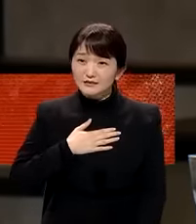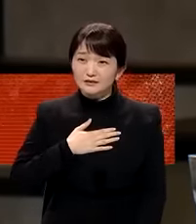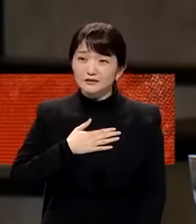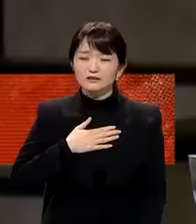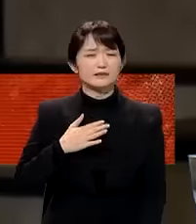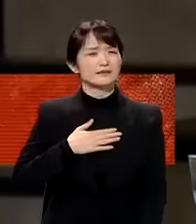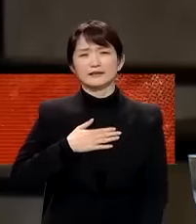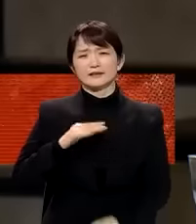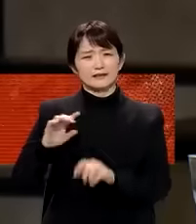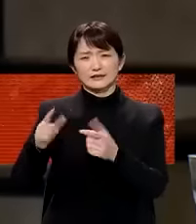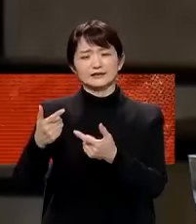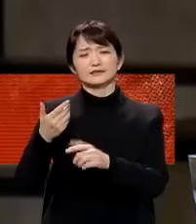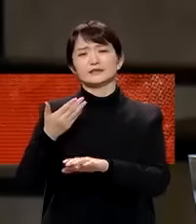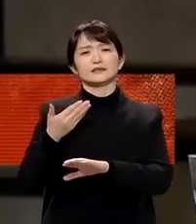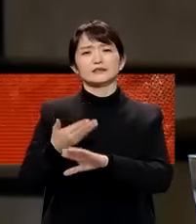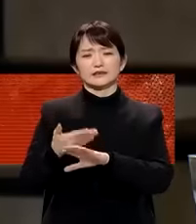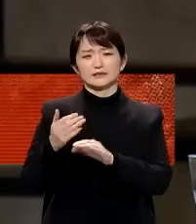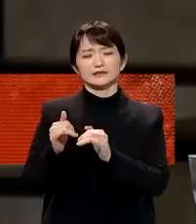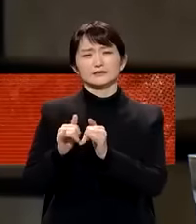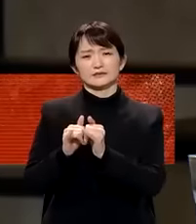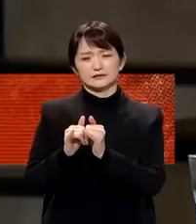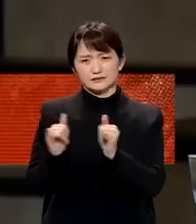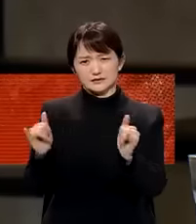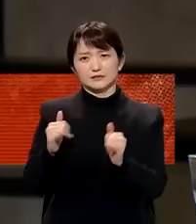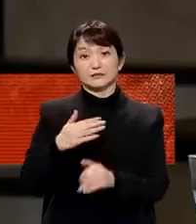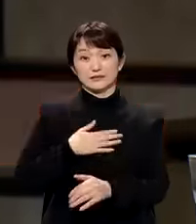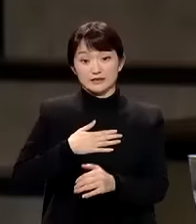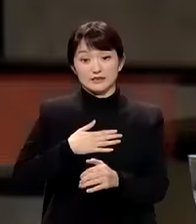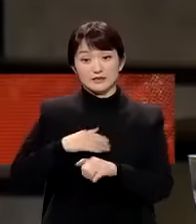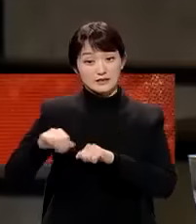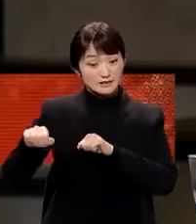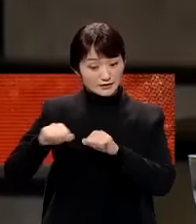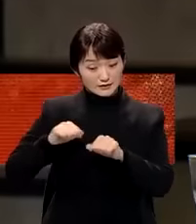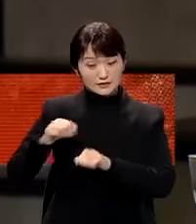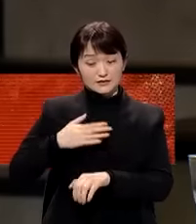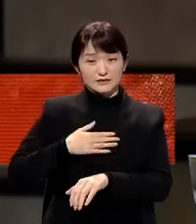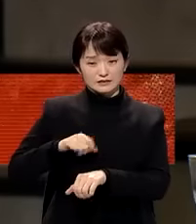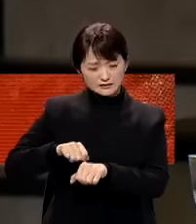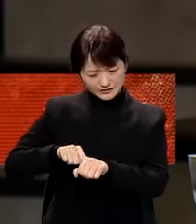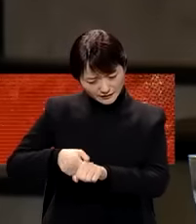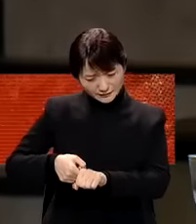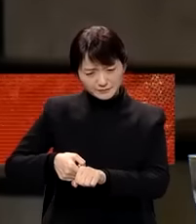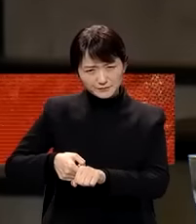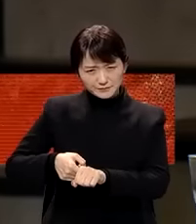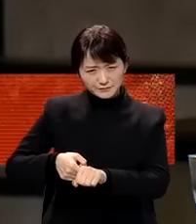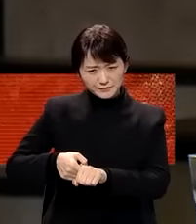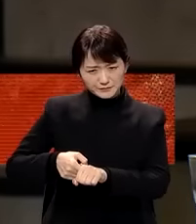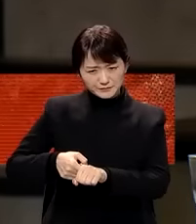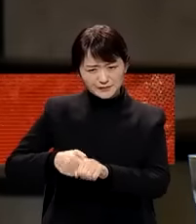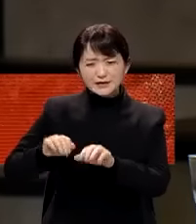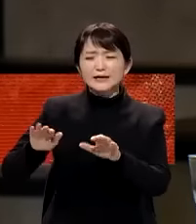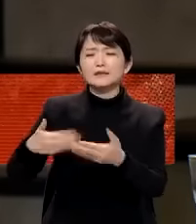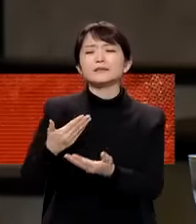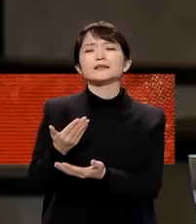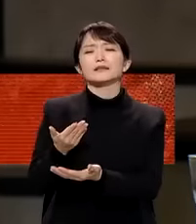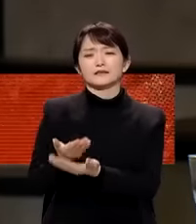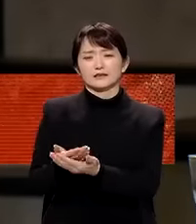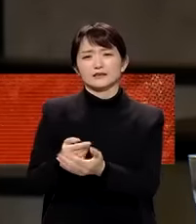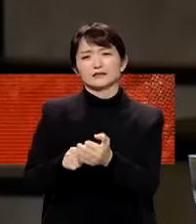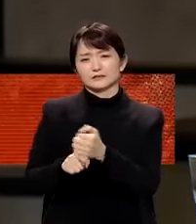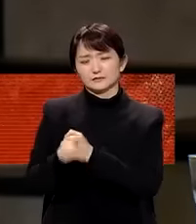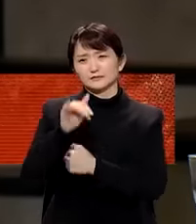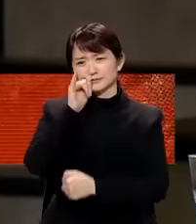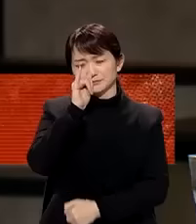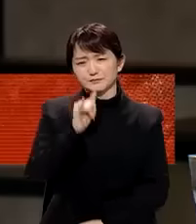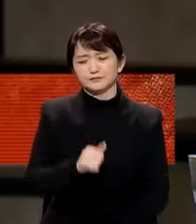내가 아닌 또 다른 내가 그런 행동을 했으니까 나를 처벌할 때는 좀 이렇게 경하게 처벌해 달라라고 하는 그런 의미